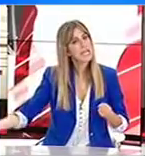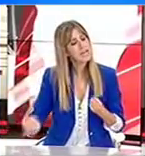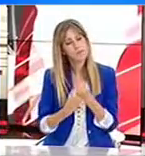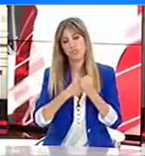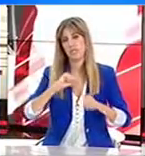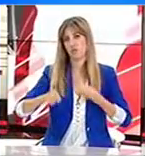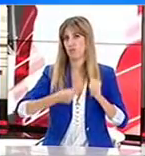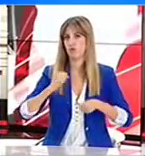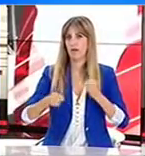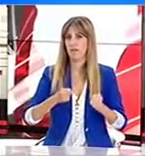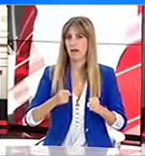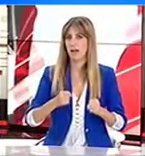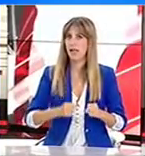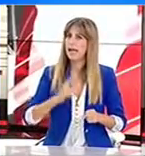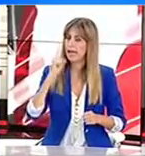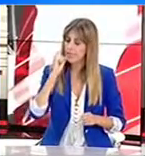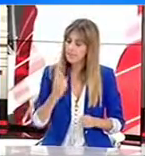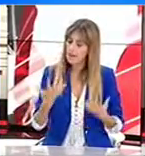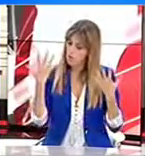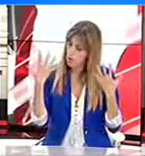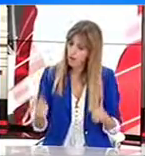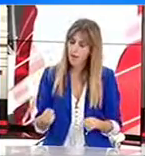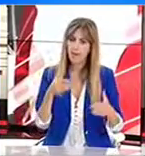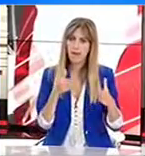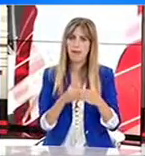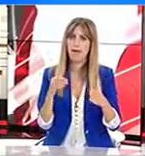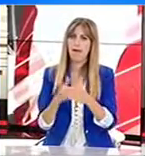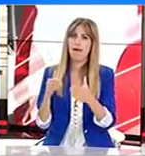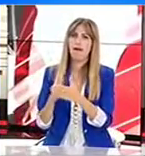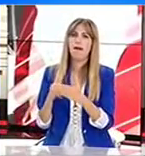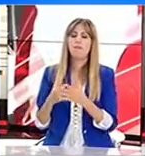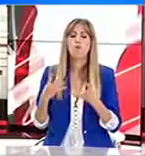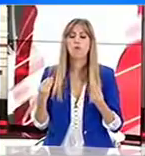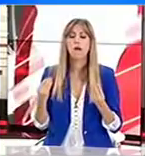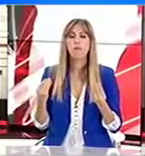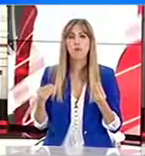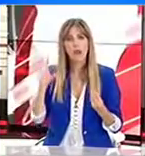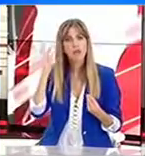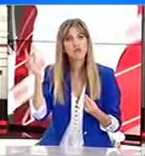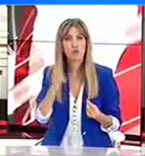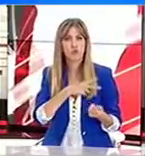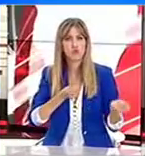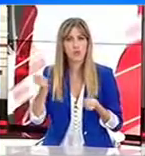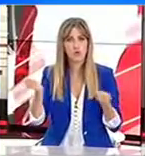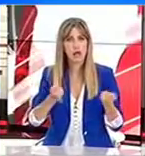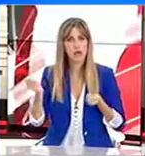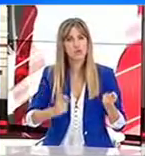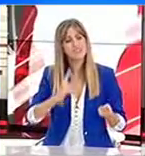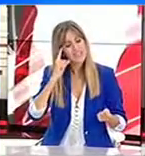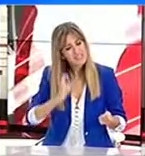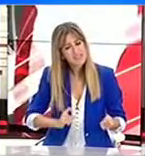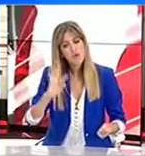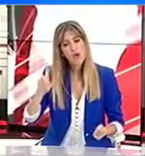συναντά δυσκολίες οι οποίες έχουν επίπτωση στη δική τους καθημερινότητα. Η μόνη βεβαιότητα που